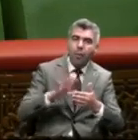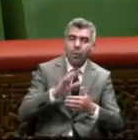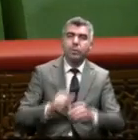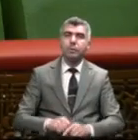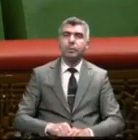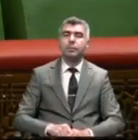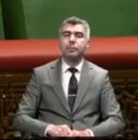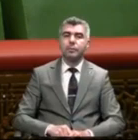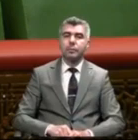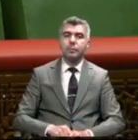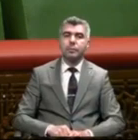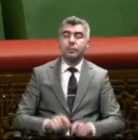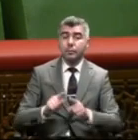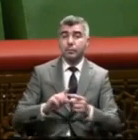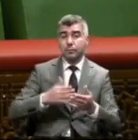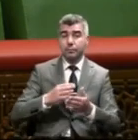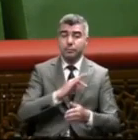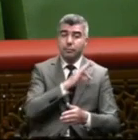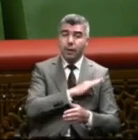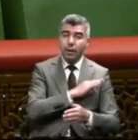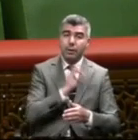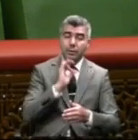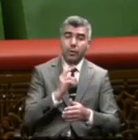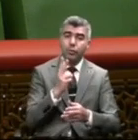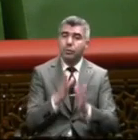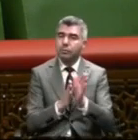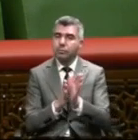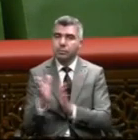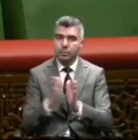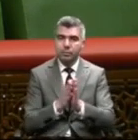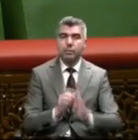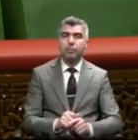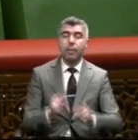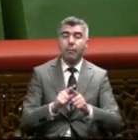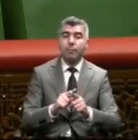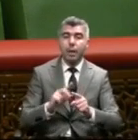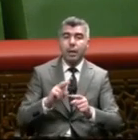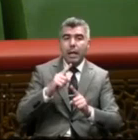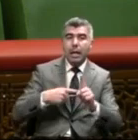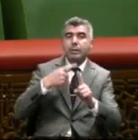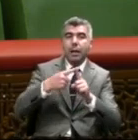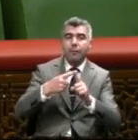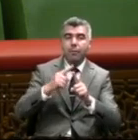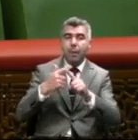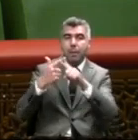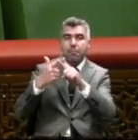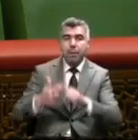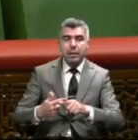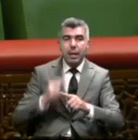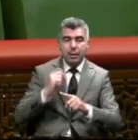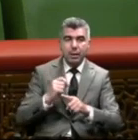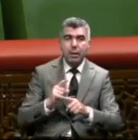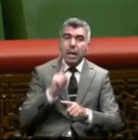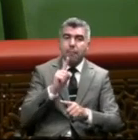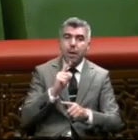ان هذه الهوامش يمكن الاستفاده منها بطريقتين اثنين اما عبر فتح اعتمادات اضافيه كما فعلتم الان او